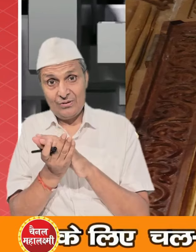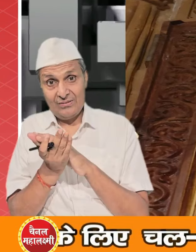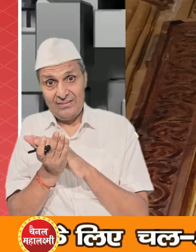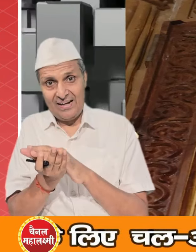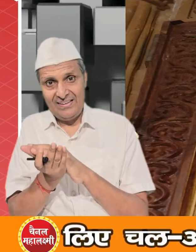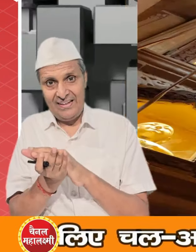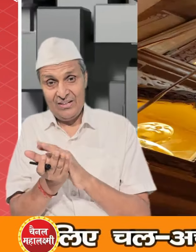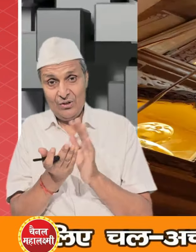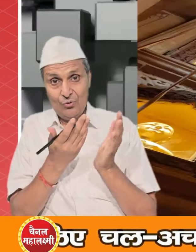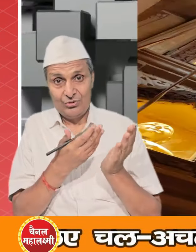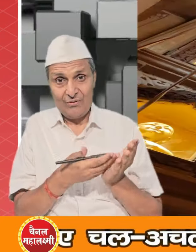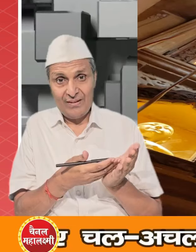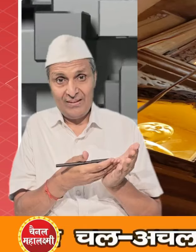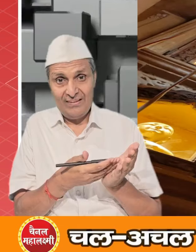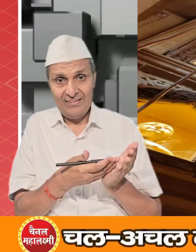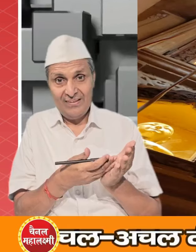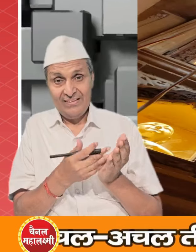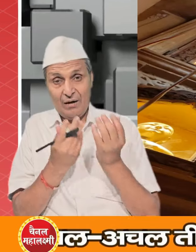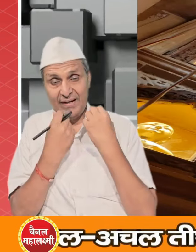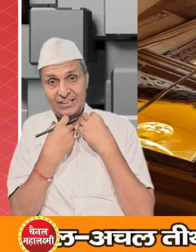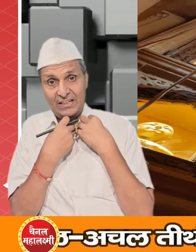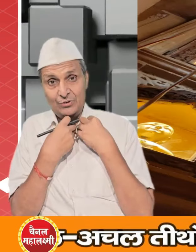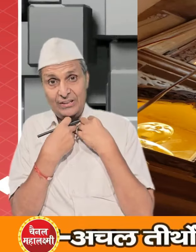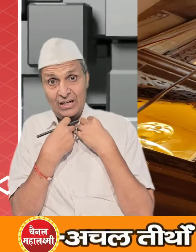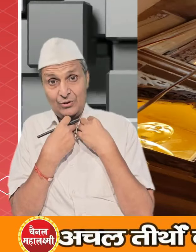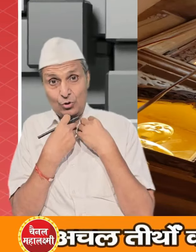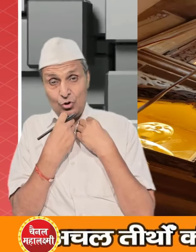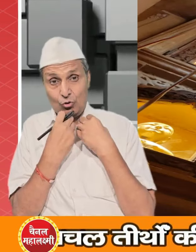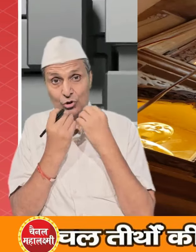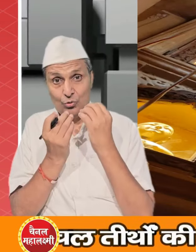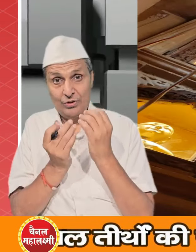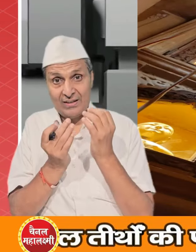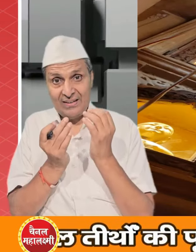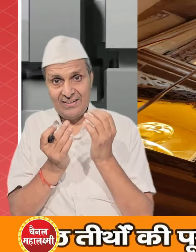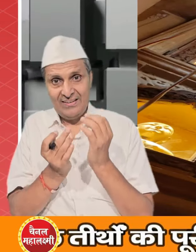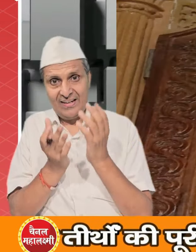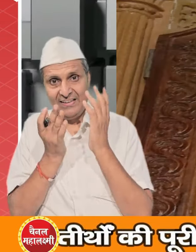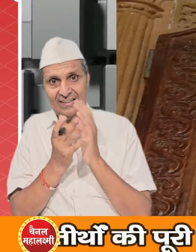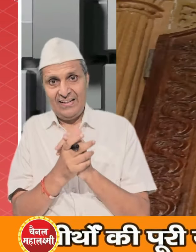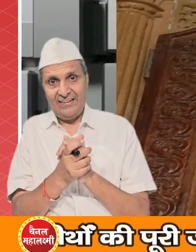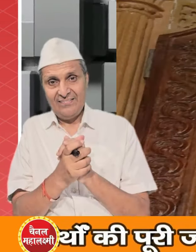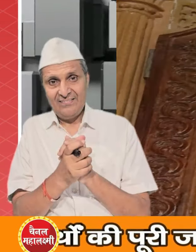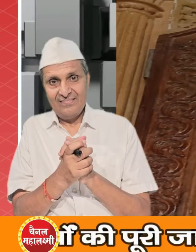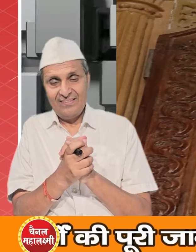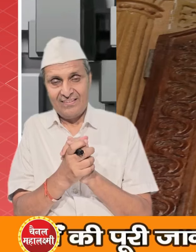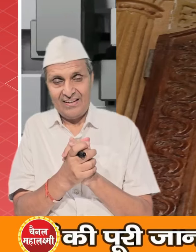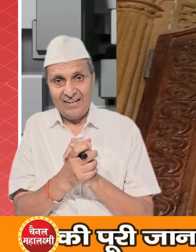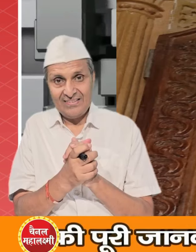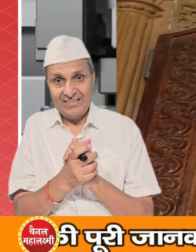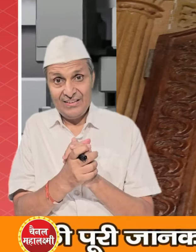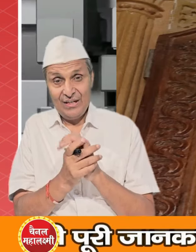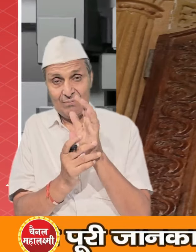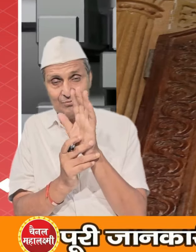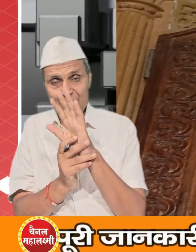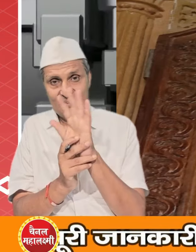जो दान दिए हैं उसका फर्क है, या हमारी श्रद्धा जो थी अटूट उसको टूटना खंड खंड करने का तरीका है, क्या है